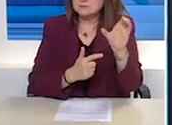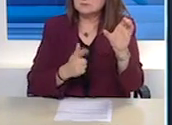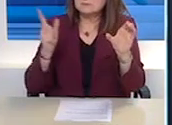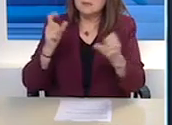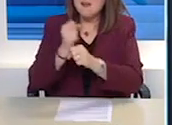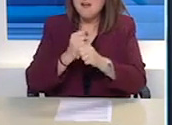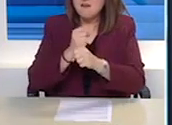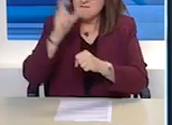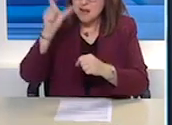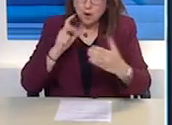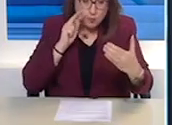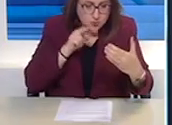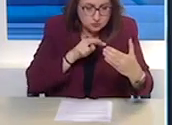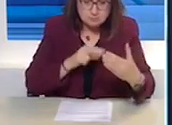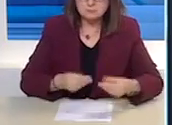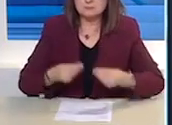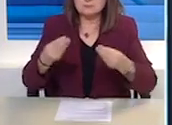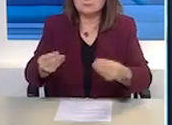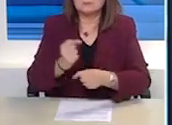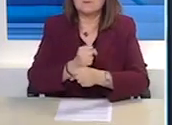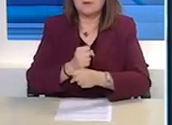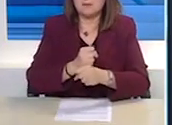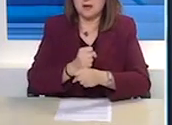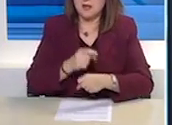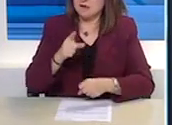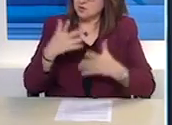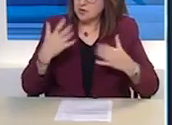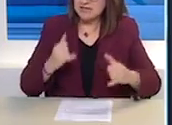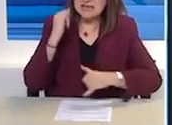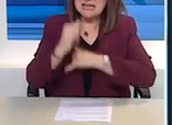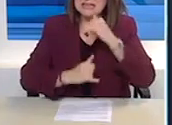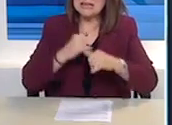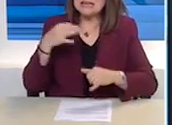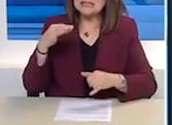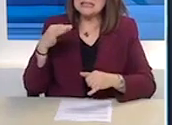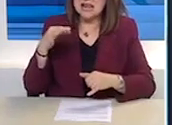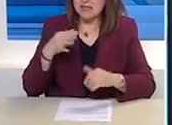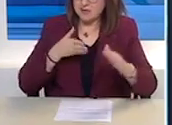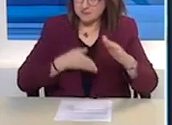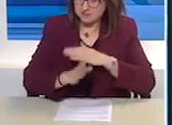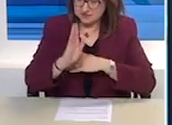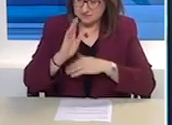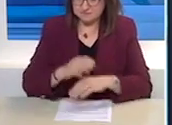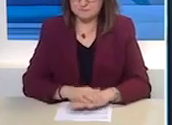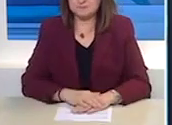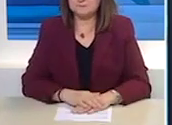στη ιστοσελίδα του ΕΟΠΗ καθώς και στο gov.gr. Τέλος, οι γιατροί όλων των άλλων ειδικοτήτων της